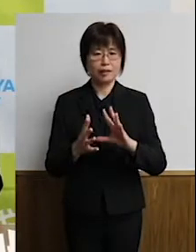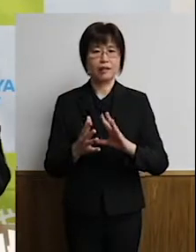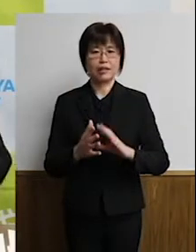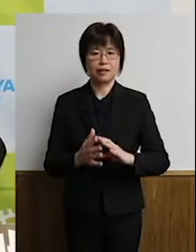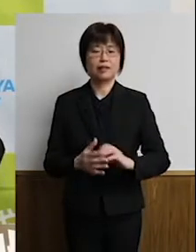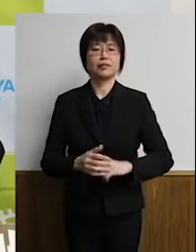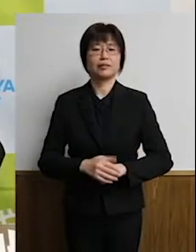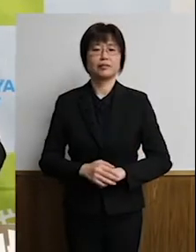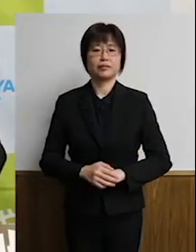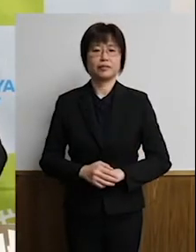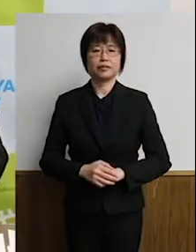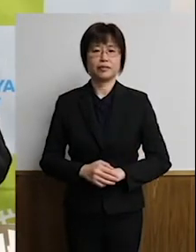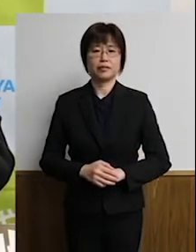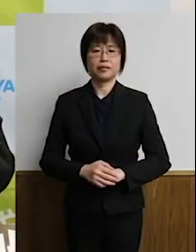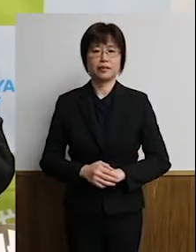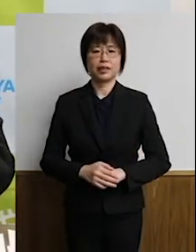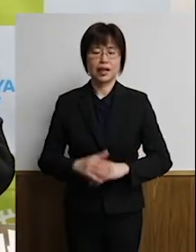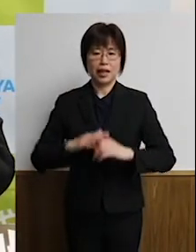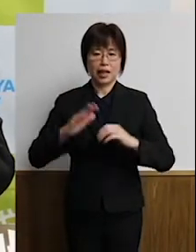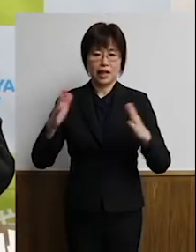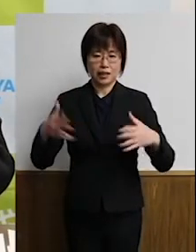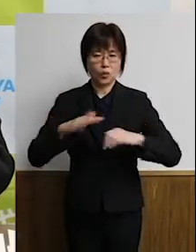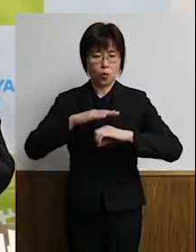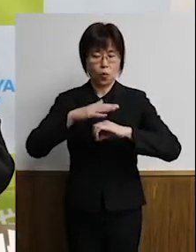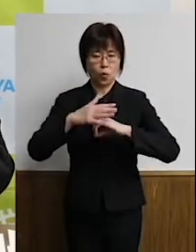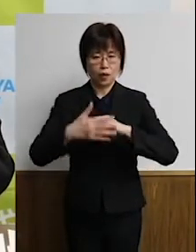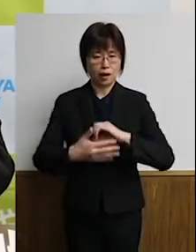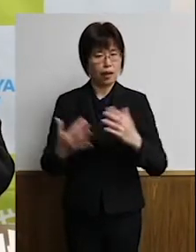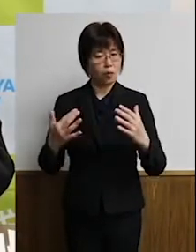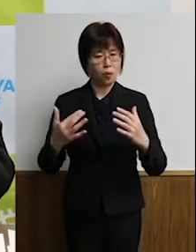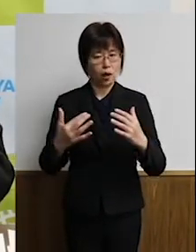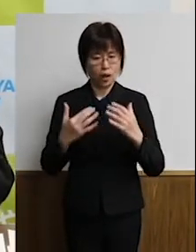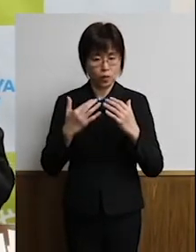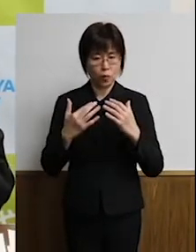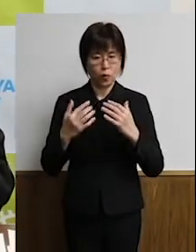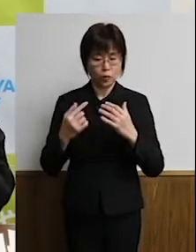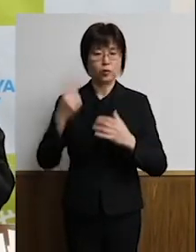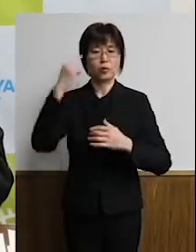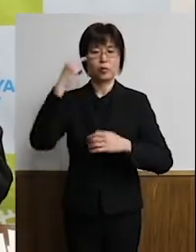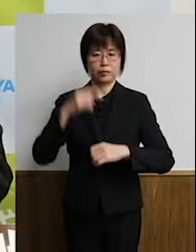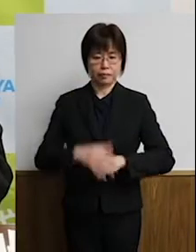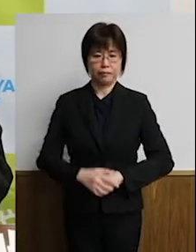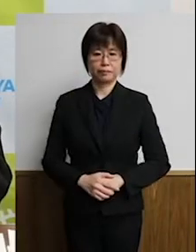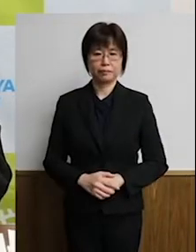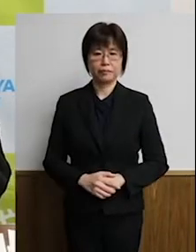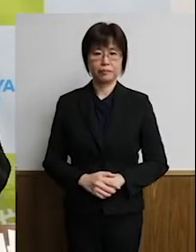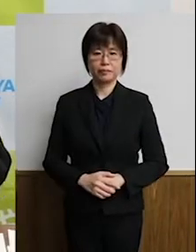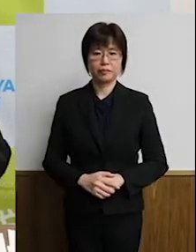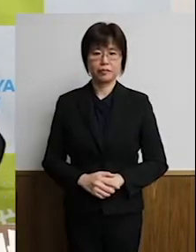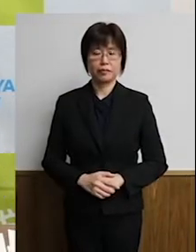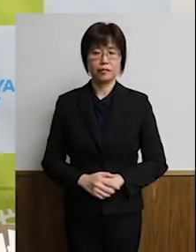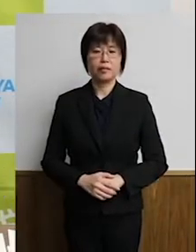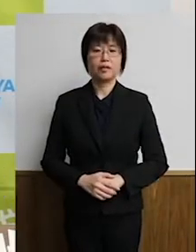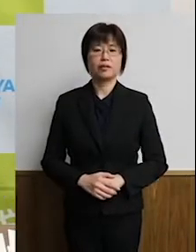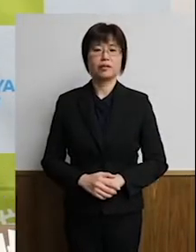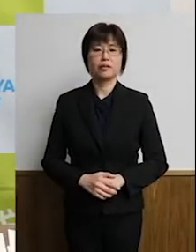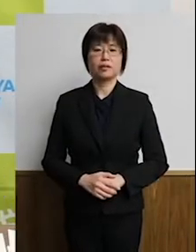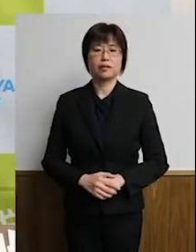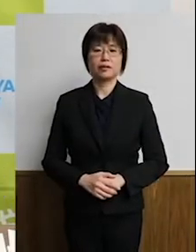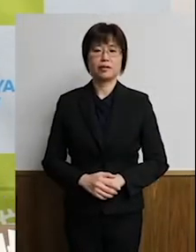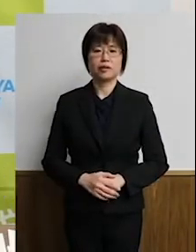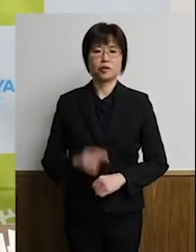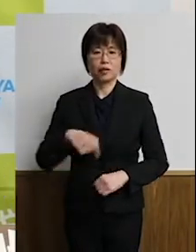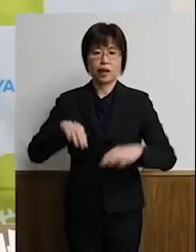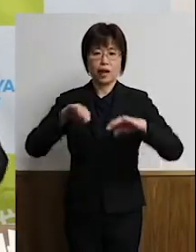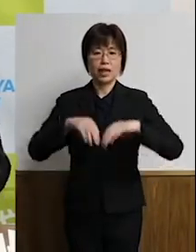、これらは地球温暖化の影響によるところが大きいと言われております。このようなことから、